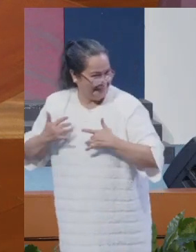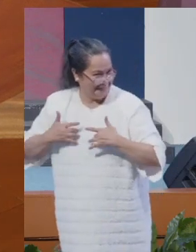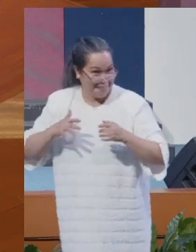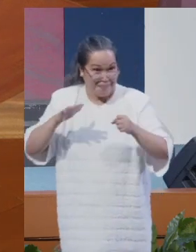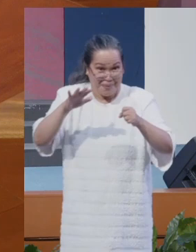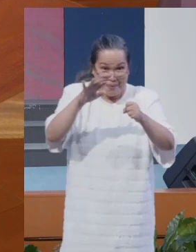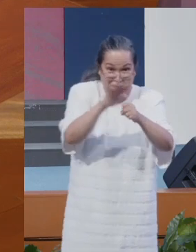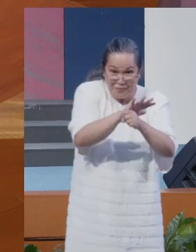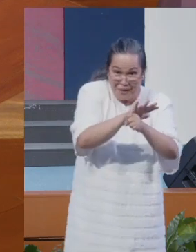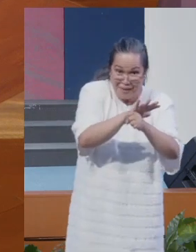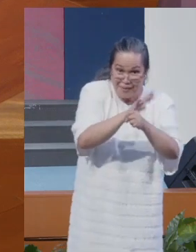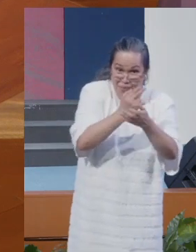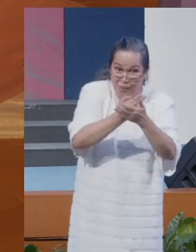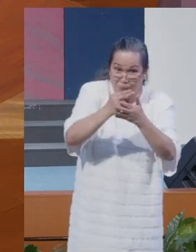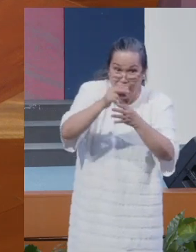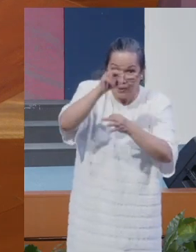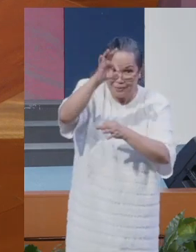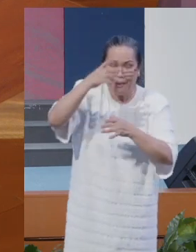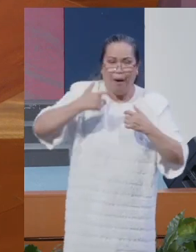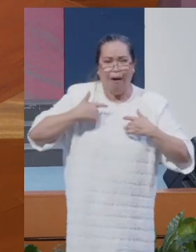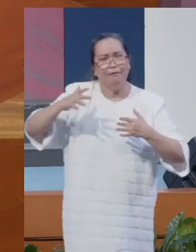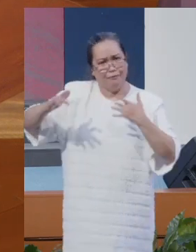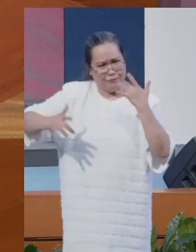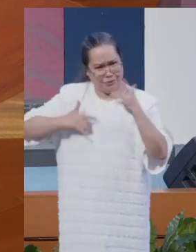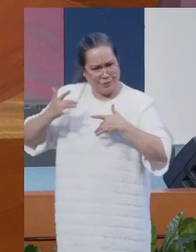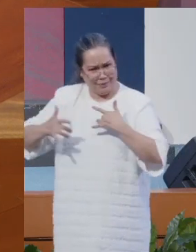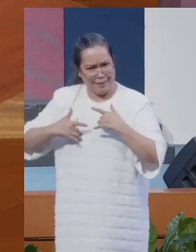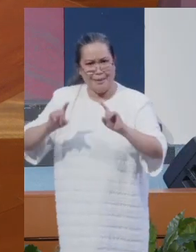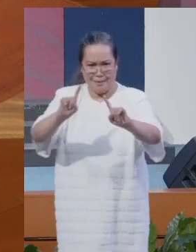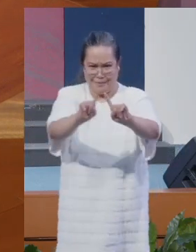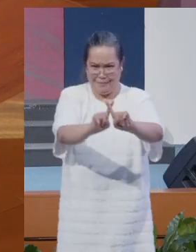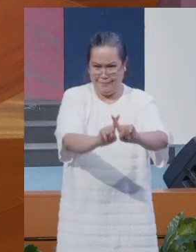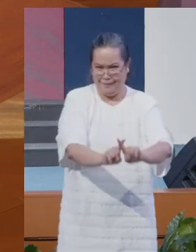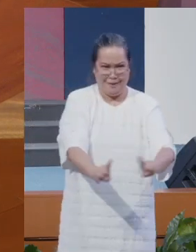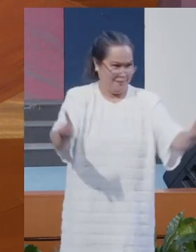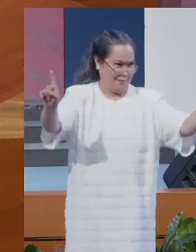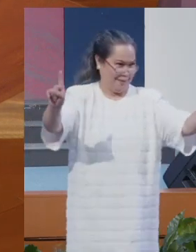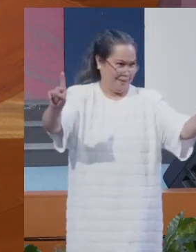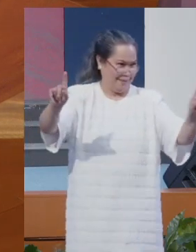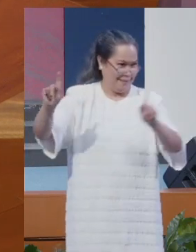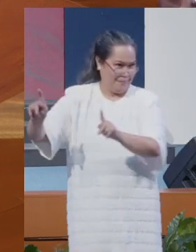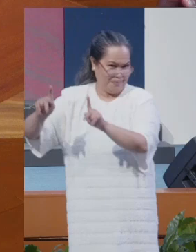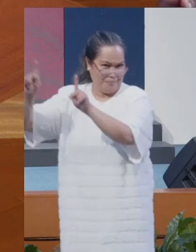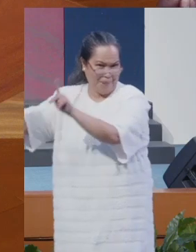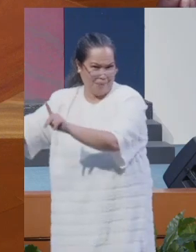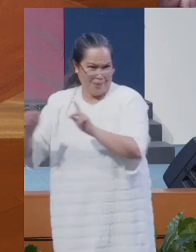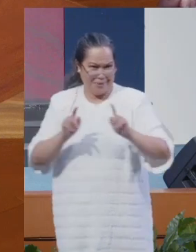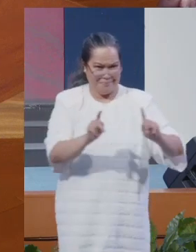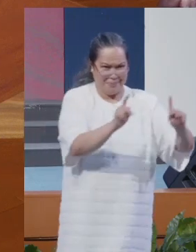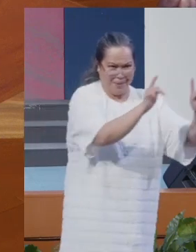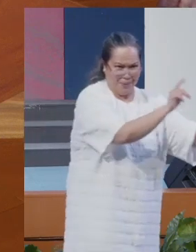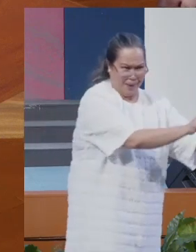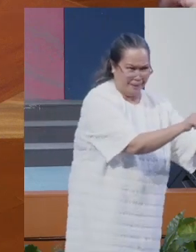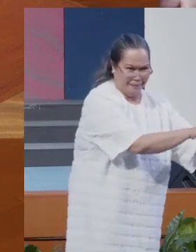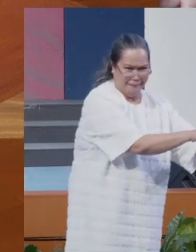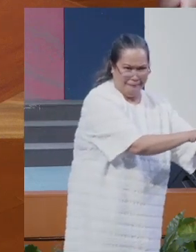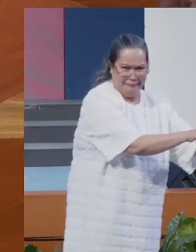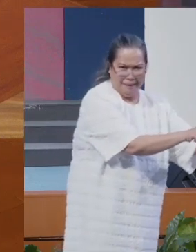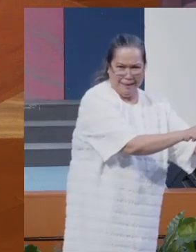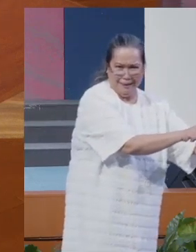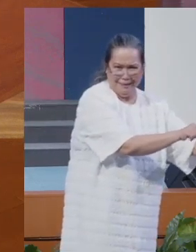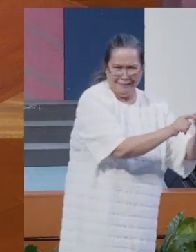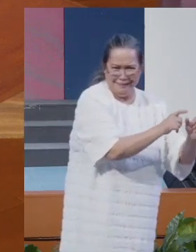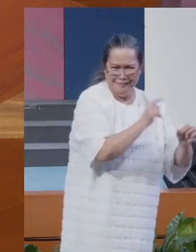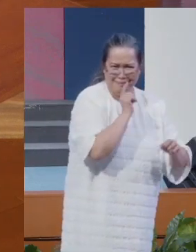Pagka-filled tayo by the Holy Spirit, there is joy. Iba ang kapangyarihan. May taglay na siyang kapangyarihan na magbubunga ng